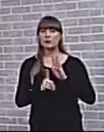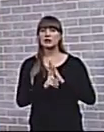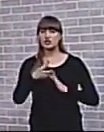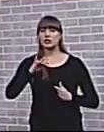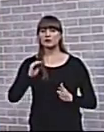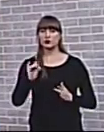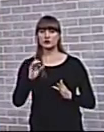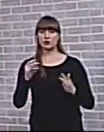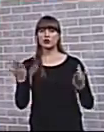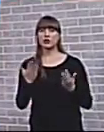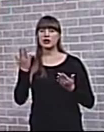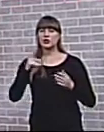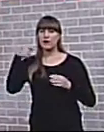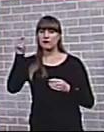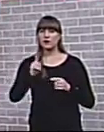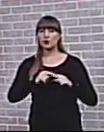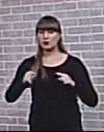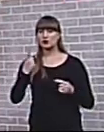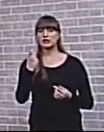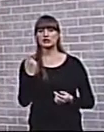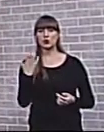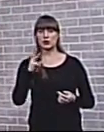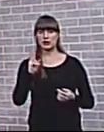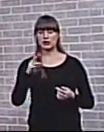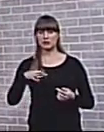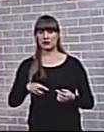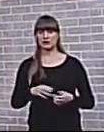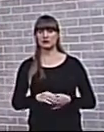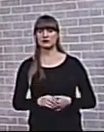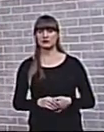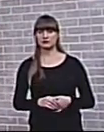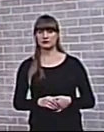МИУС «Фронт», который в войну протянулся на 100 километров.